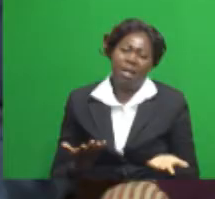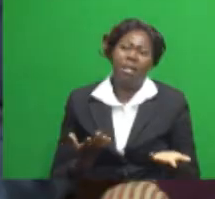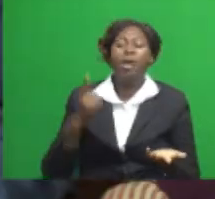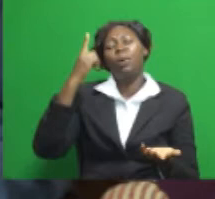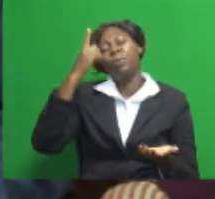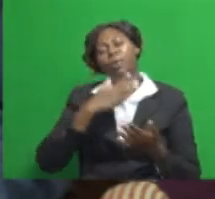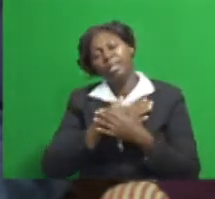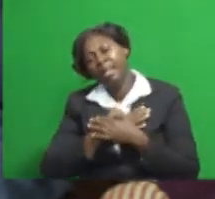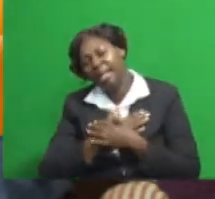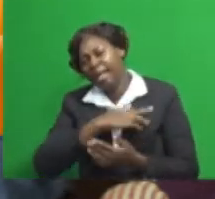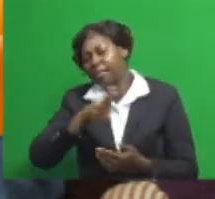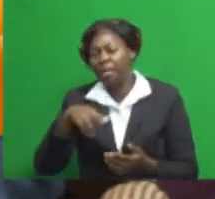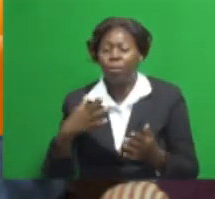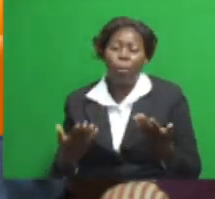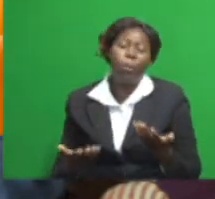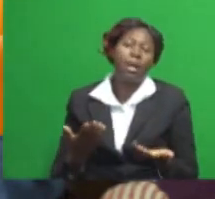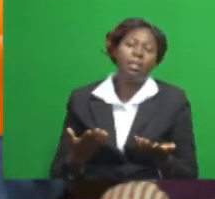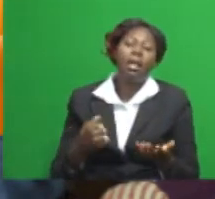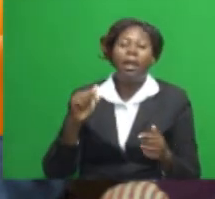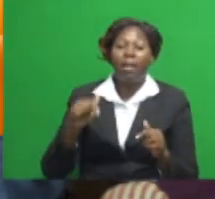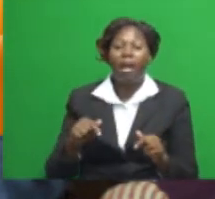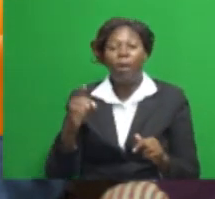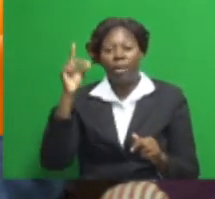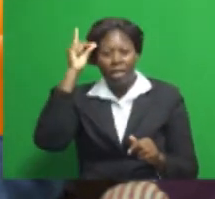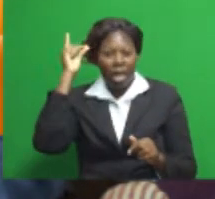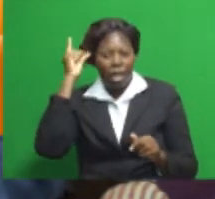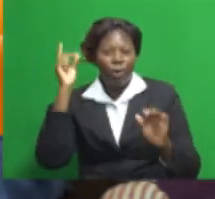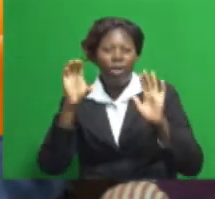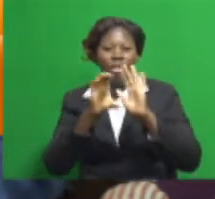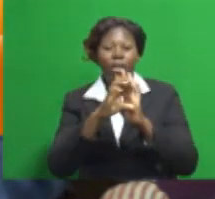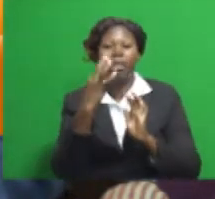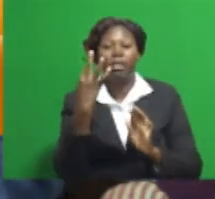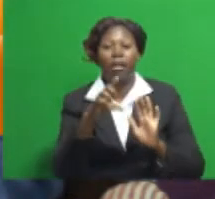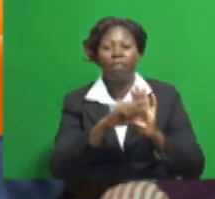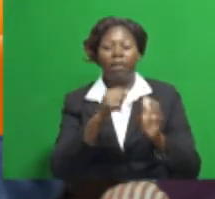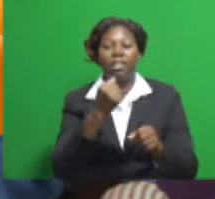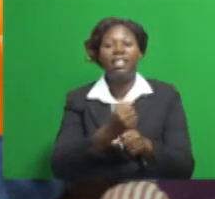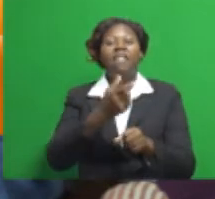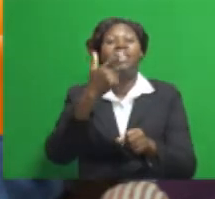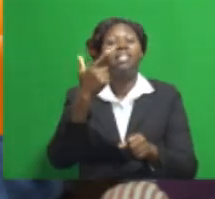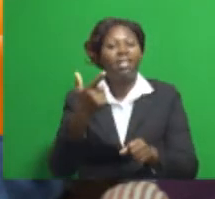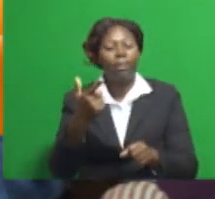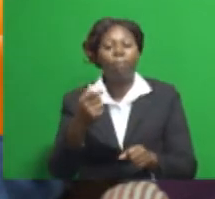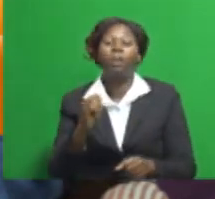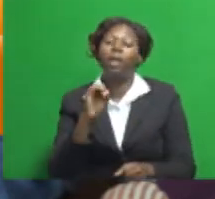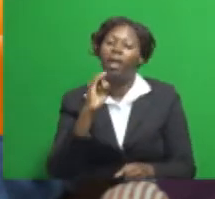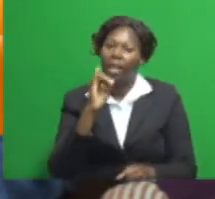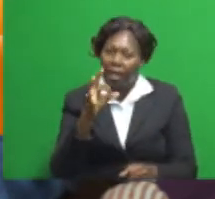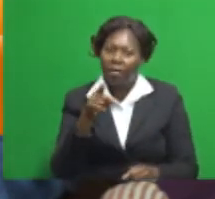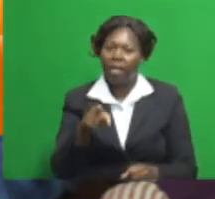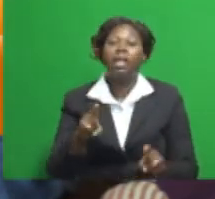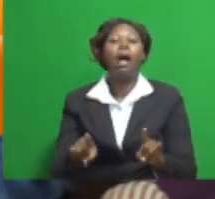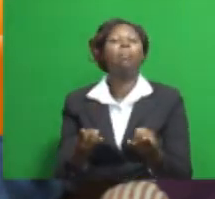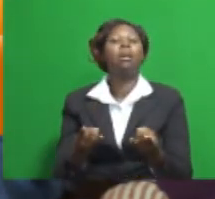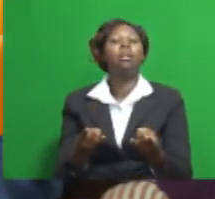Daniel 3, verse 17. Ehe. Kana zvikaitika hazvo, Mwari wedu atinoshumira ungagona kutirwira pachoto chomoto